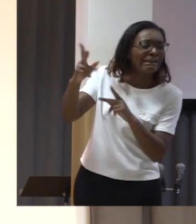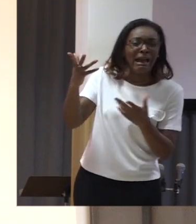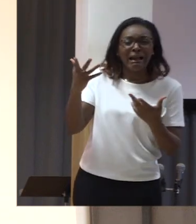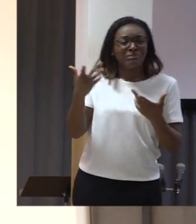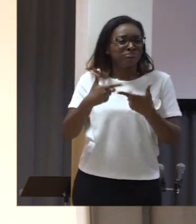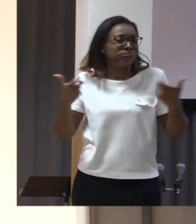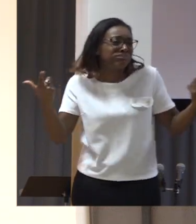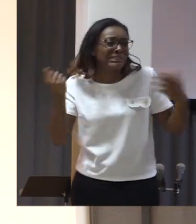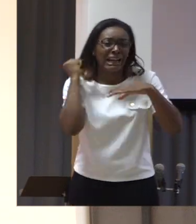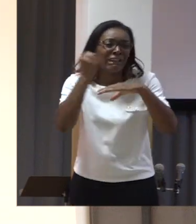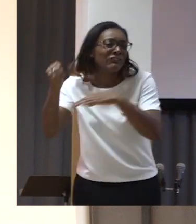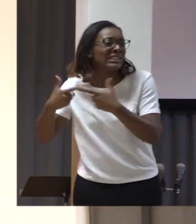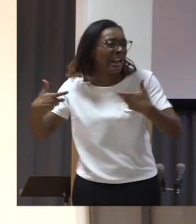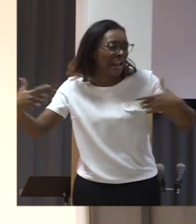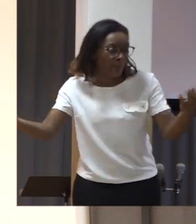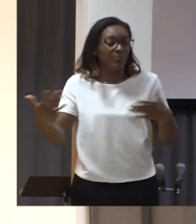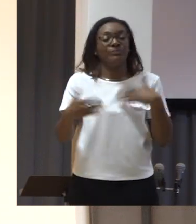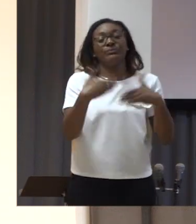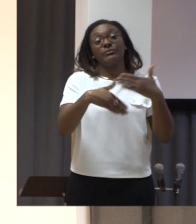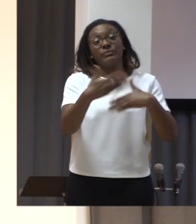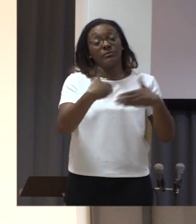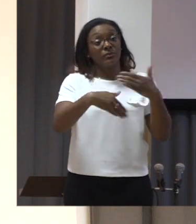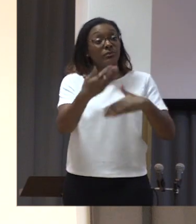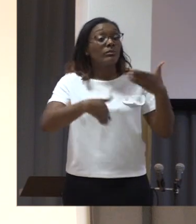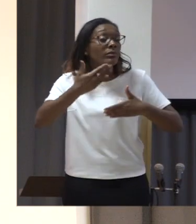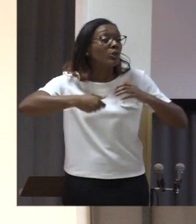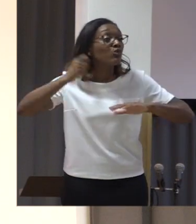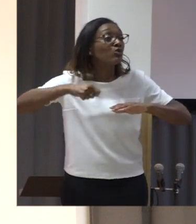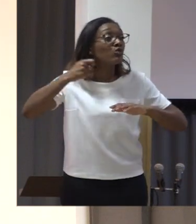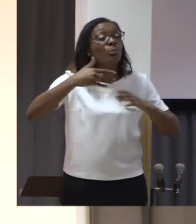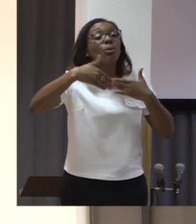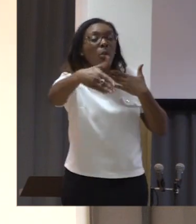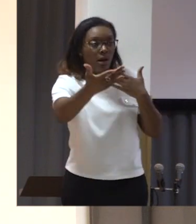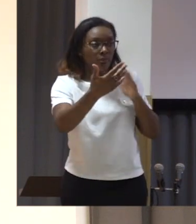nous voyons qu'il y eut une nouvelle génération qui ne connaissait pas l'Éternel.